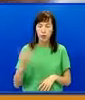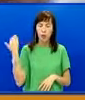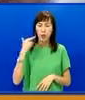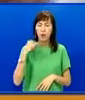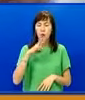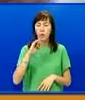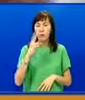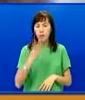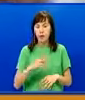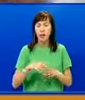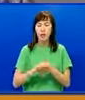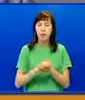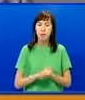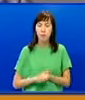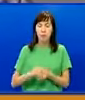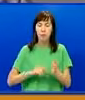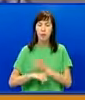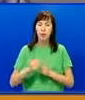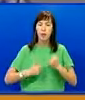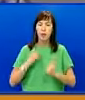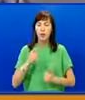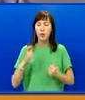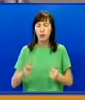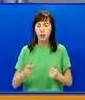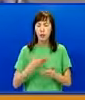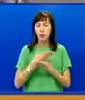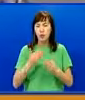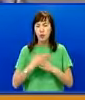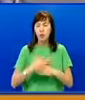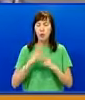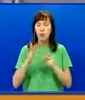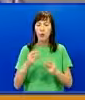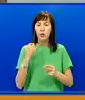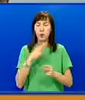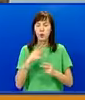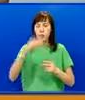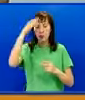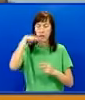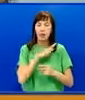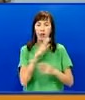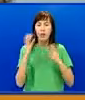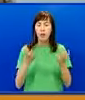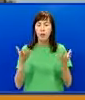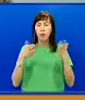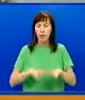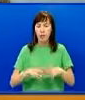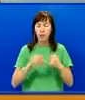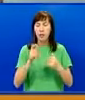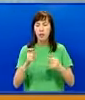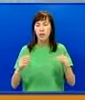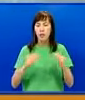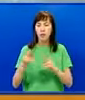қала, мұнда бірлік ұя салған жан жомарттар жоққа қарасуға пейілді. Солардың бірқатары ата-ана қамқорлығынсыз қалған жерлестеріне үй салып